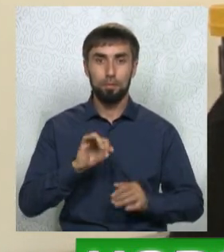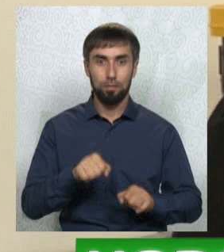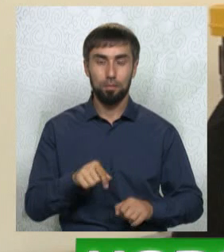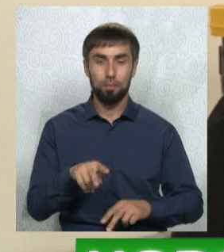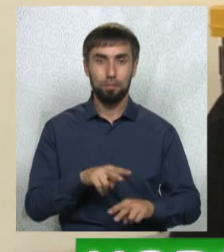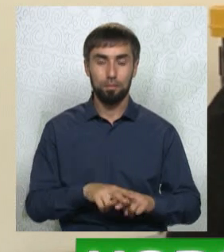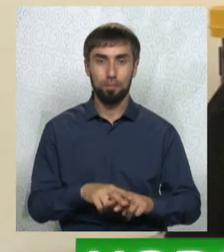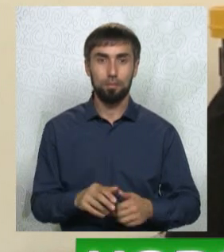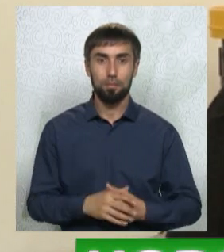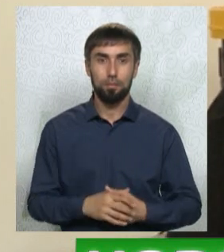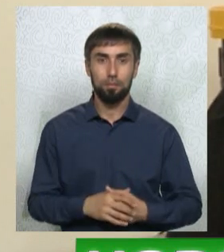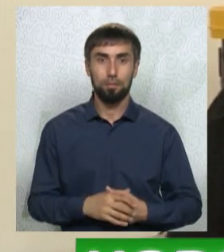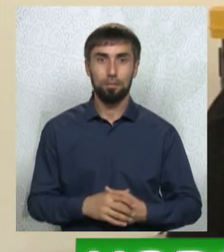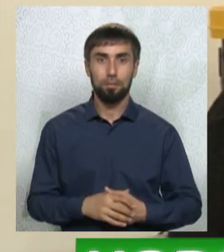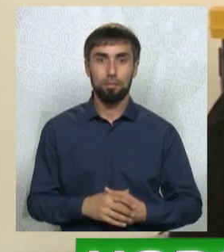здесь